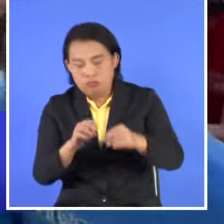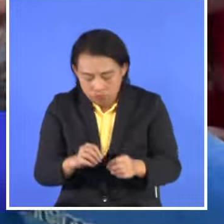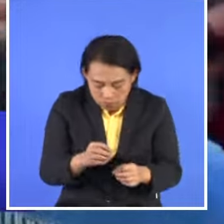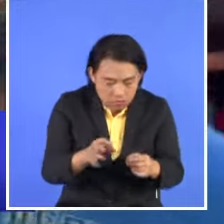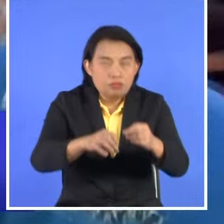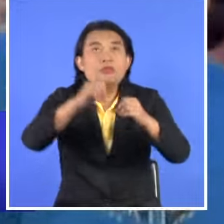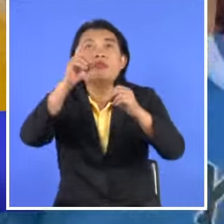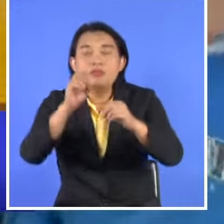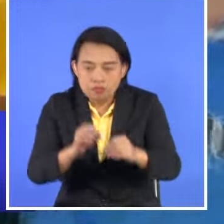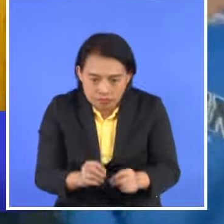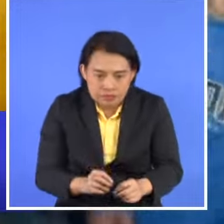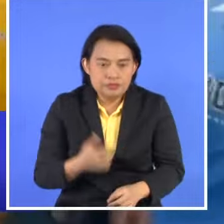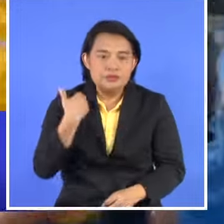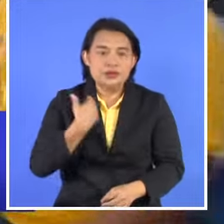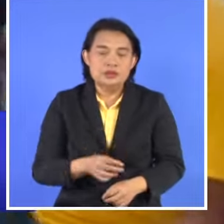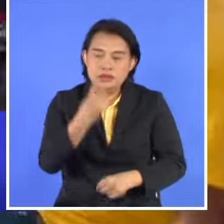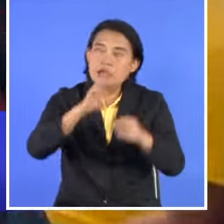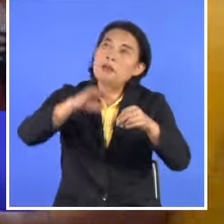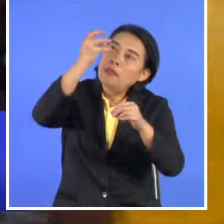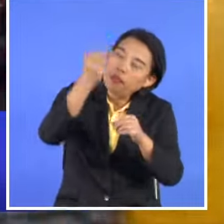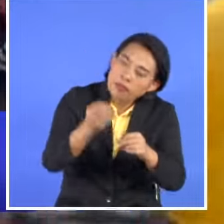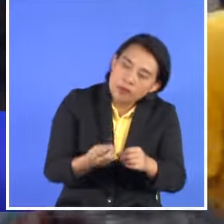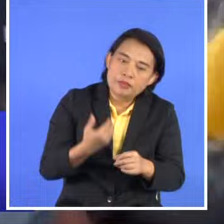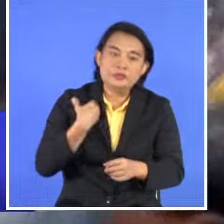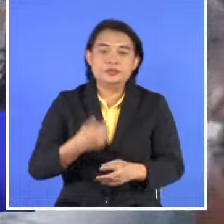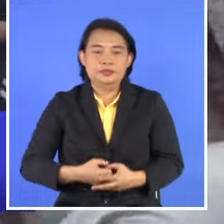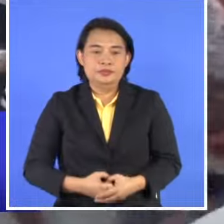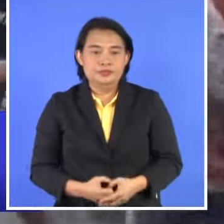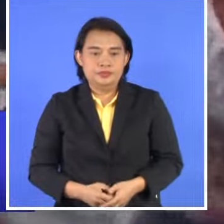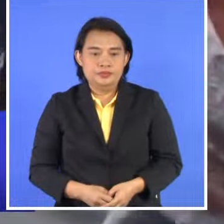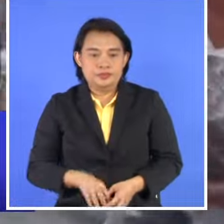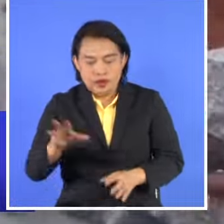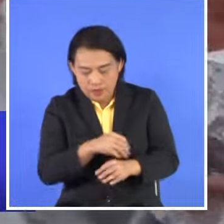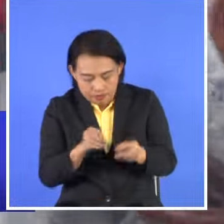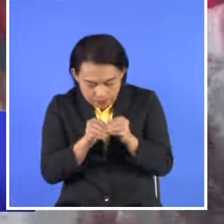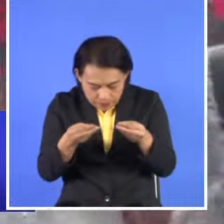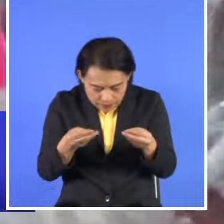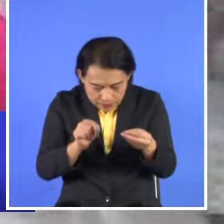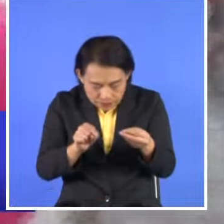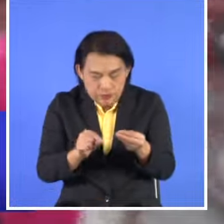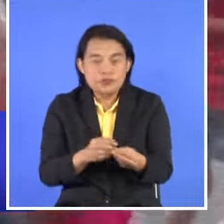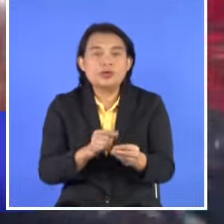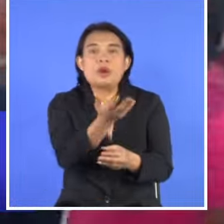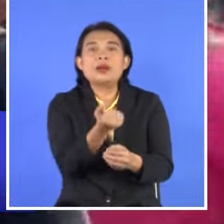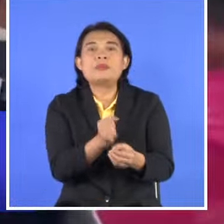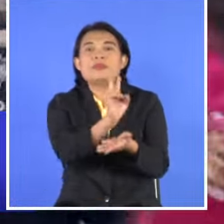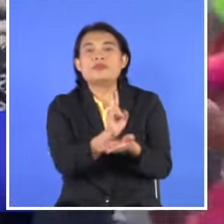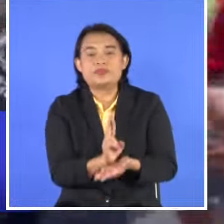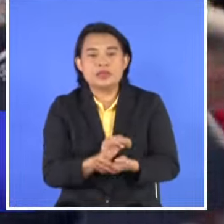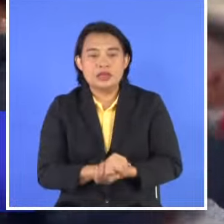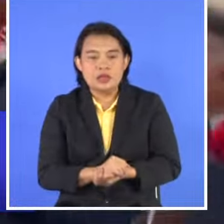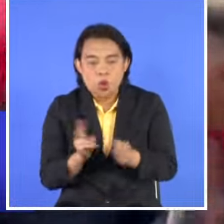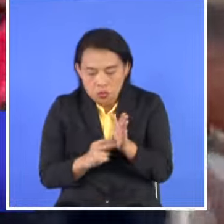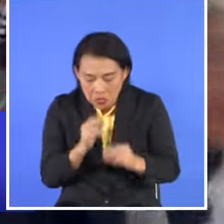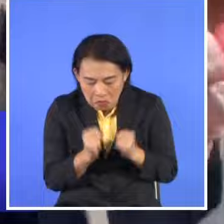ครับเงยหน้าขึ้นไปนะเห็นมันปลิวลงมานะครับพอได้รางวัลปั๊บก็แกะดูแล้วก็ไปขึ้นเงินไปขึ้นรางวัลใช่ไห ม นี่นี่นี่วิ่งกันจ้าละ